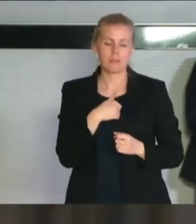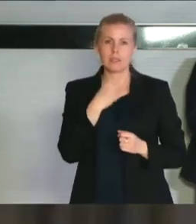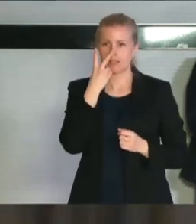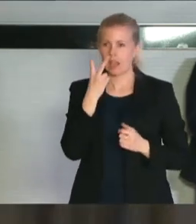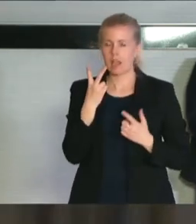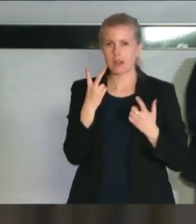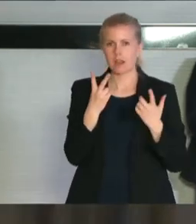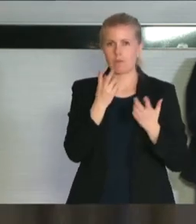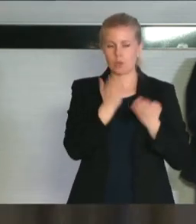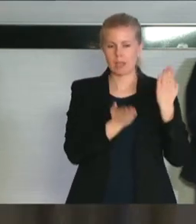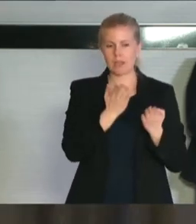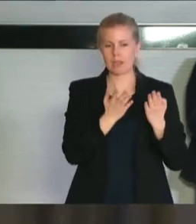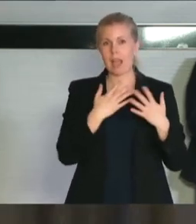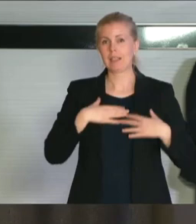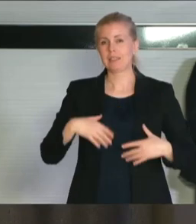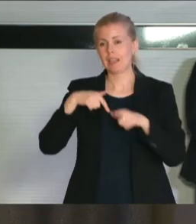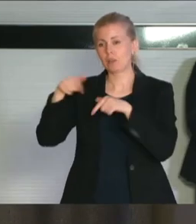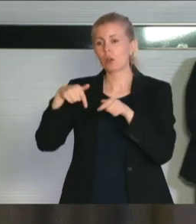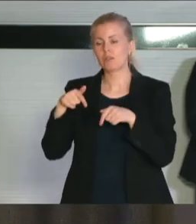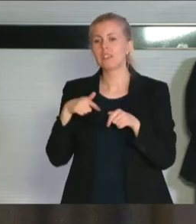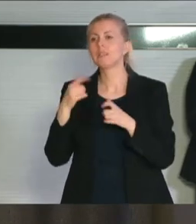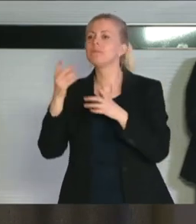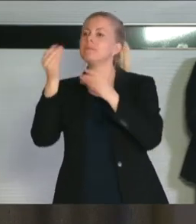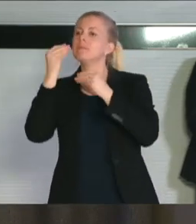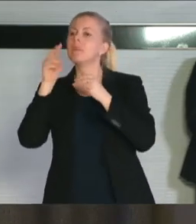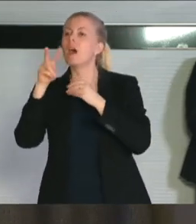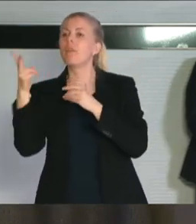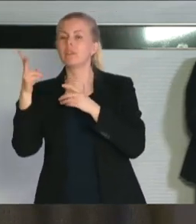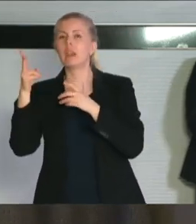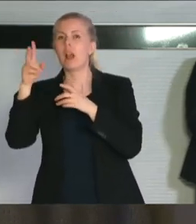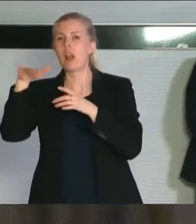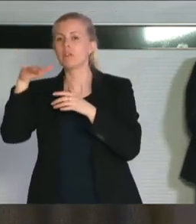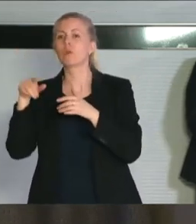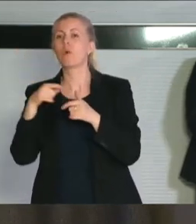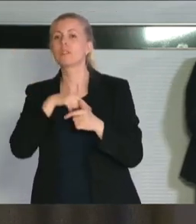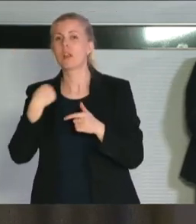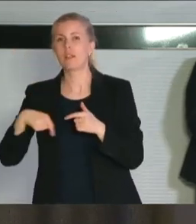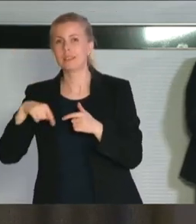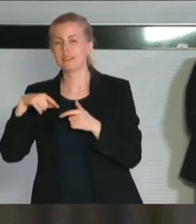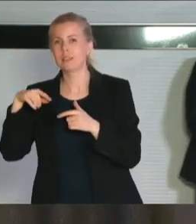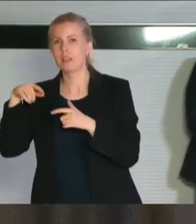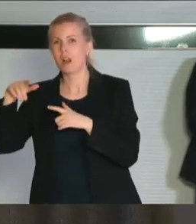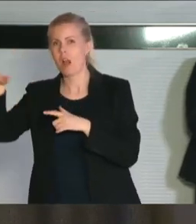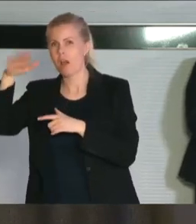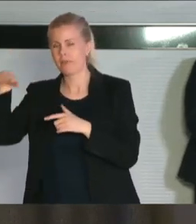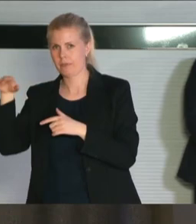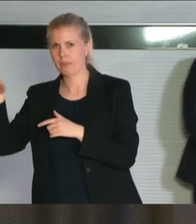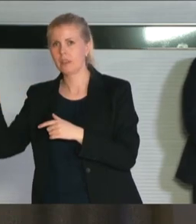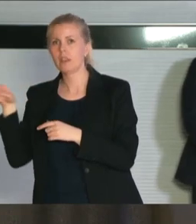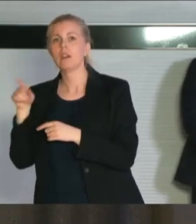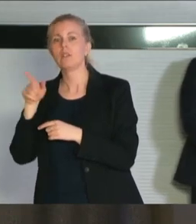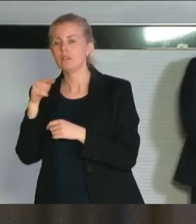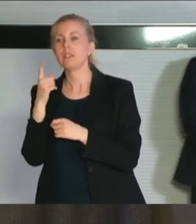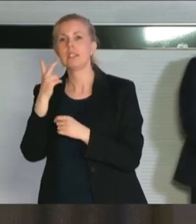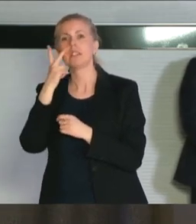annet av helsedirektoratet, så lærer vi jo også av erfaringene fra de asiatiske landene. Og det er jo noe av årsaken til at vi er så tydelige på at